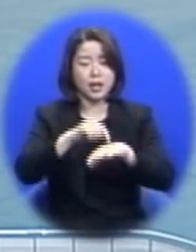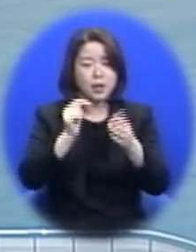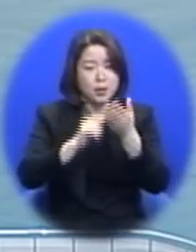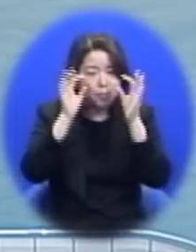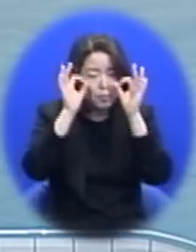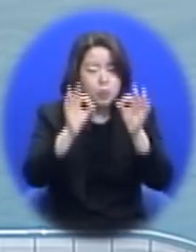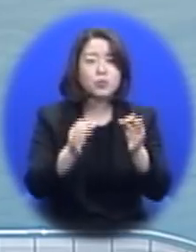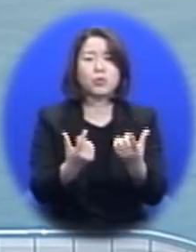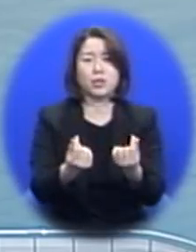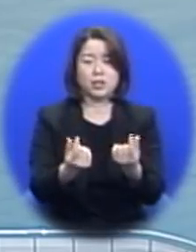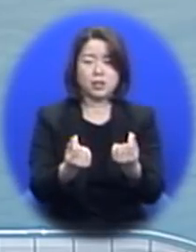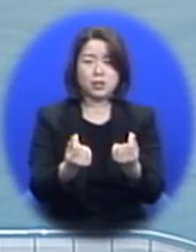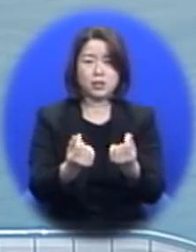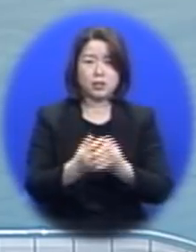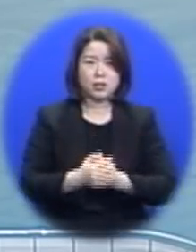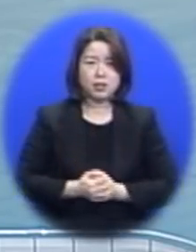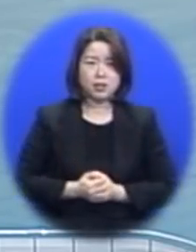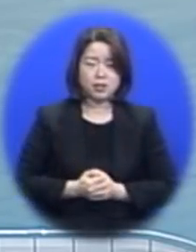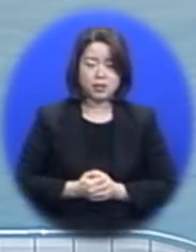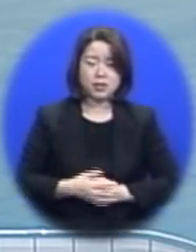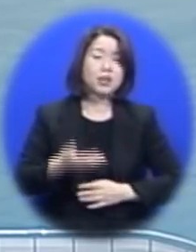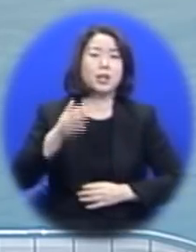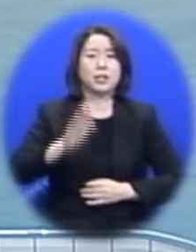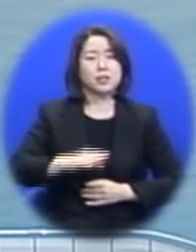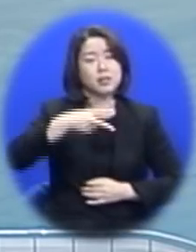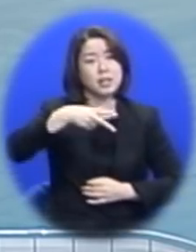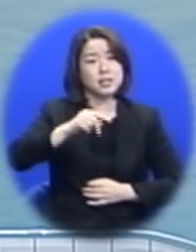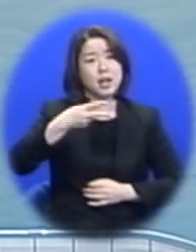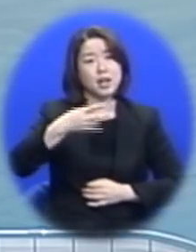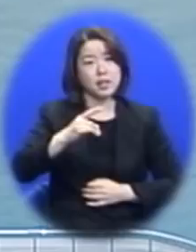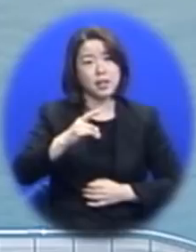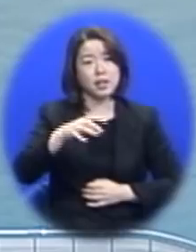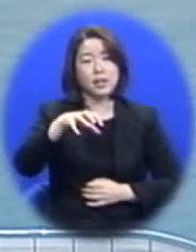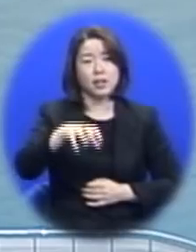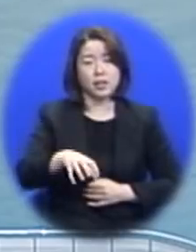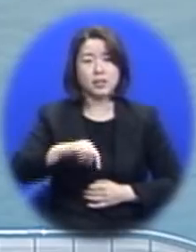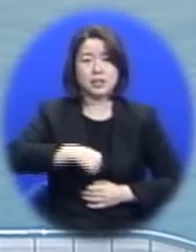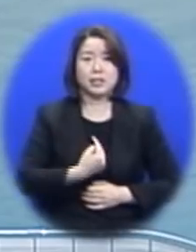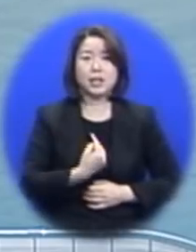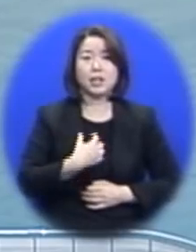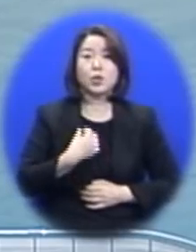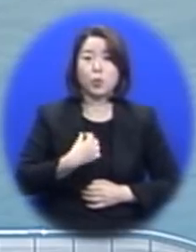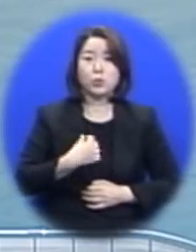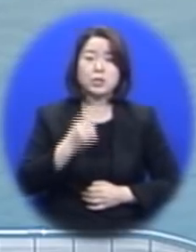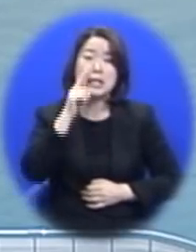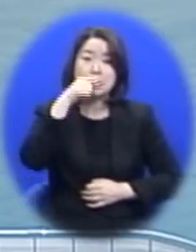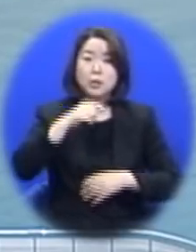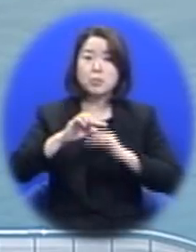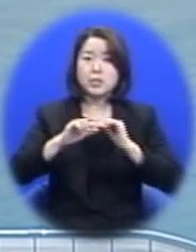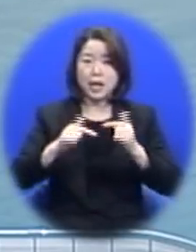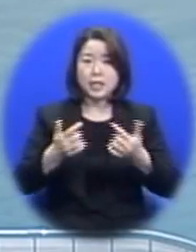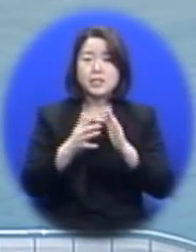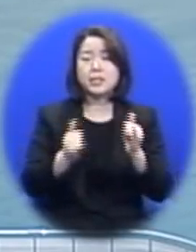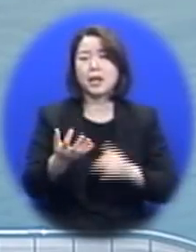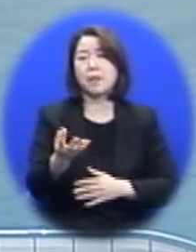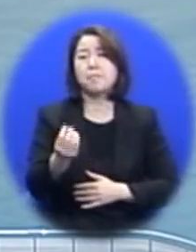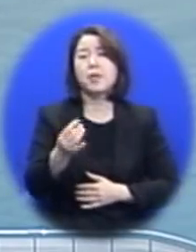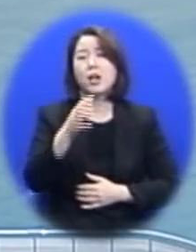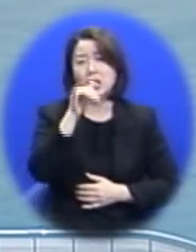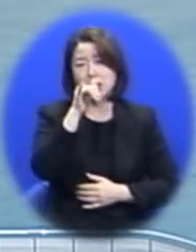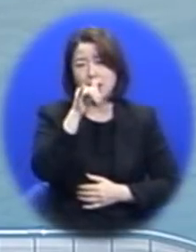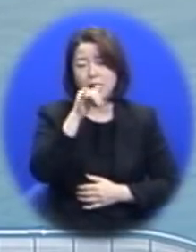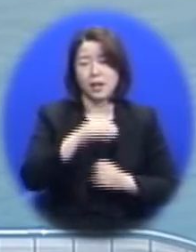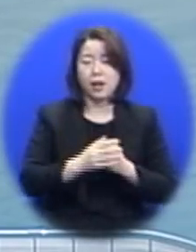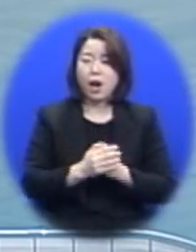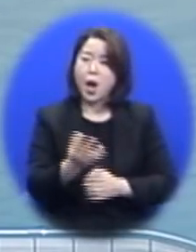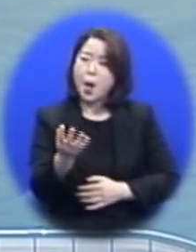4절에 보면 그러나 사대에는 자기 옷을 더럽히지 않은 사람 몇이 있다. 이 몇이